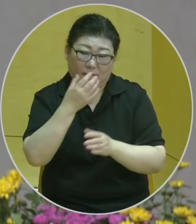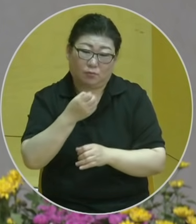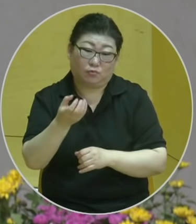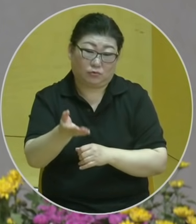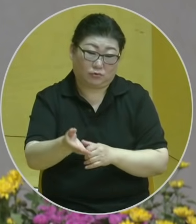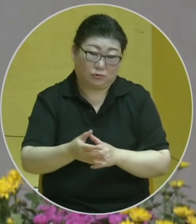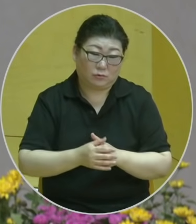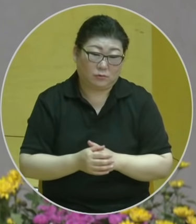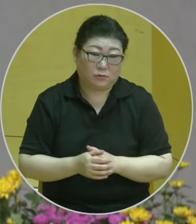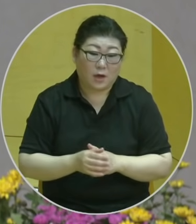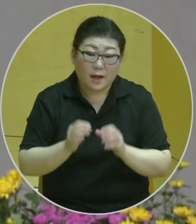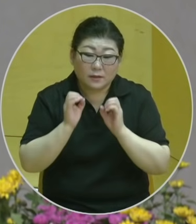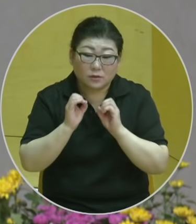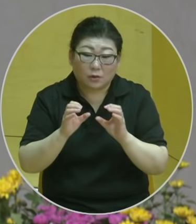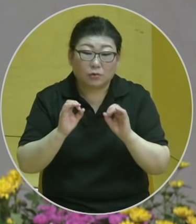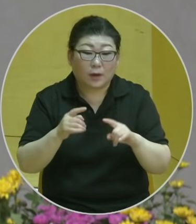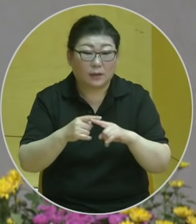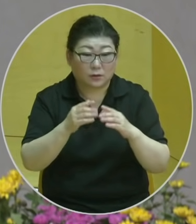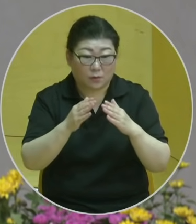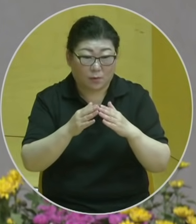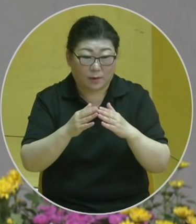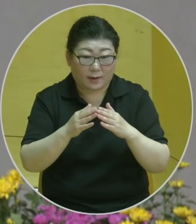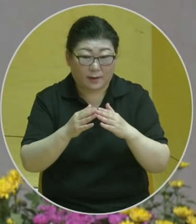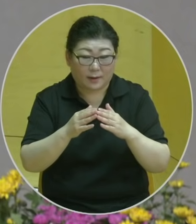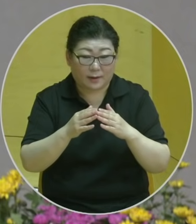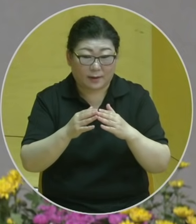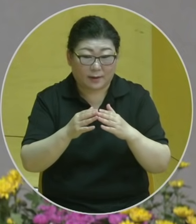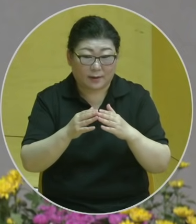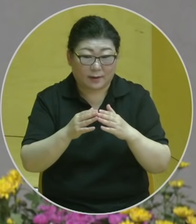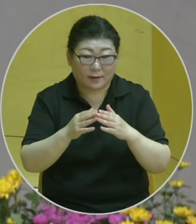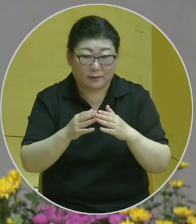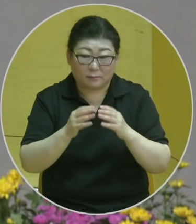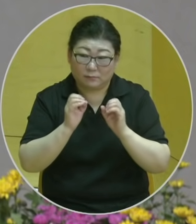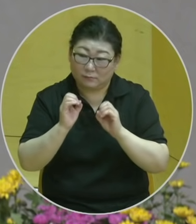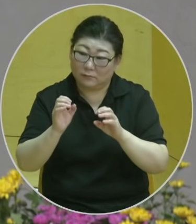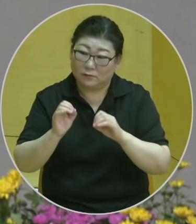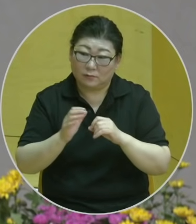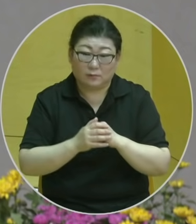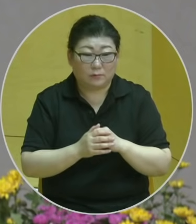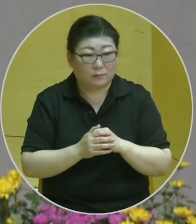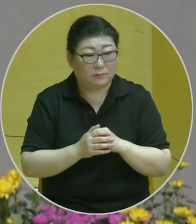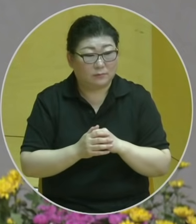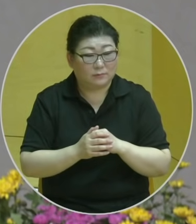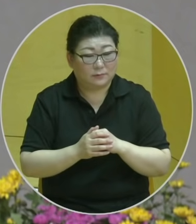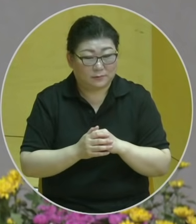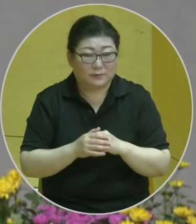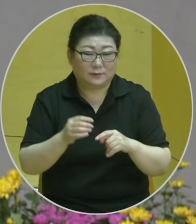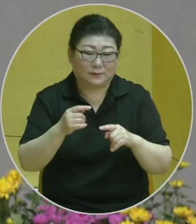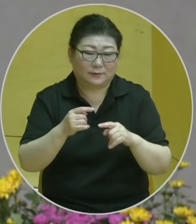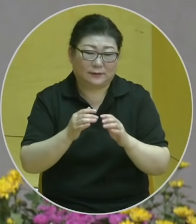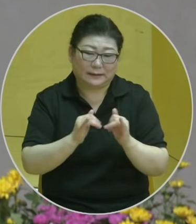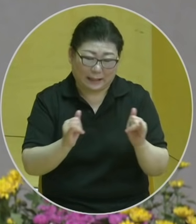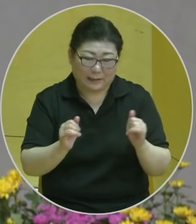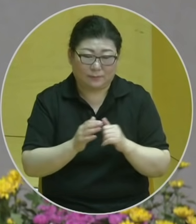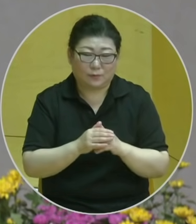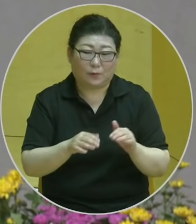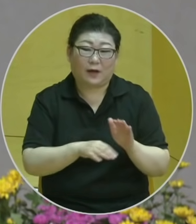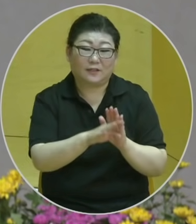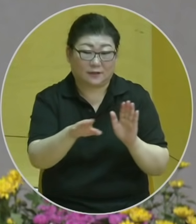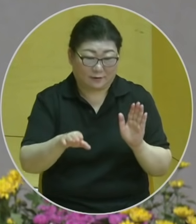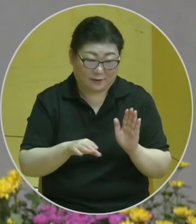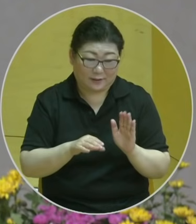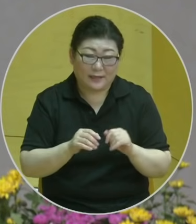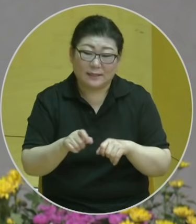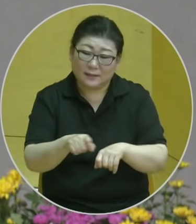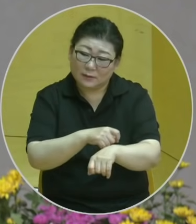봅니다. 전도하는 교회, 선교하는 교회, 전도하는 사람, 선교하는 사람, 하나님께서 특별하게 그 가정과 가문과